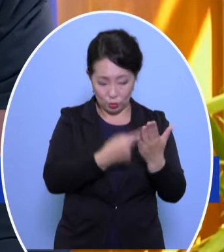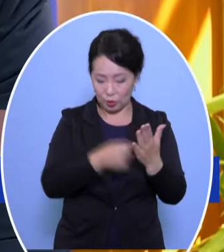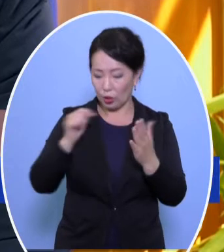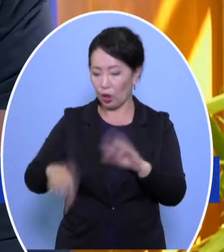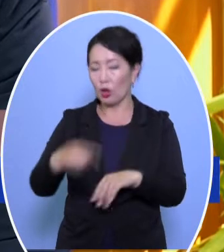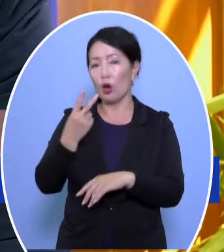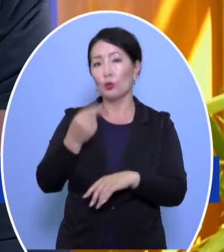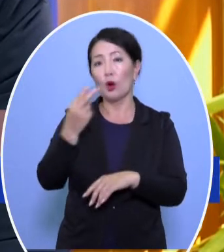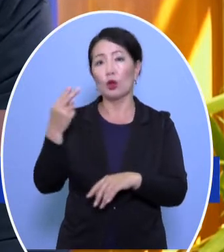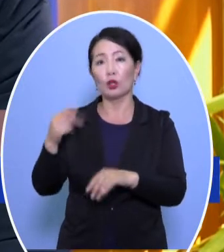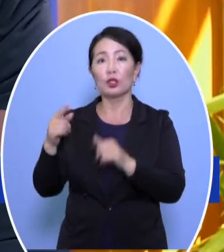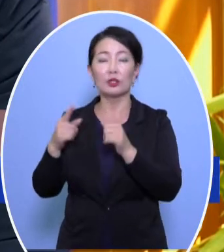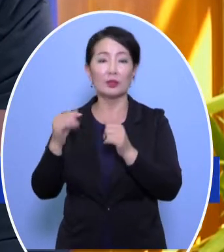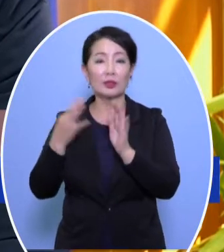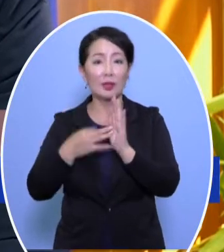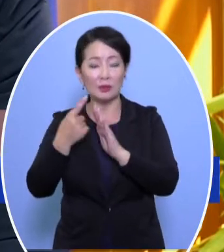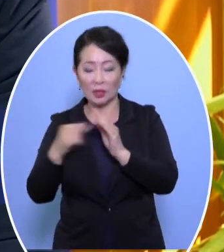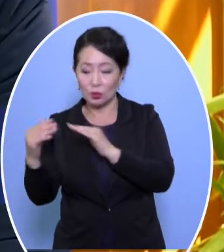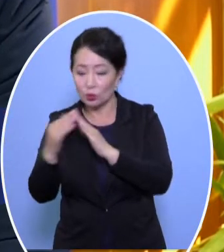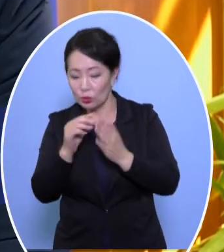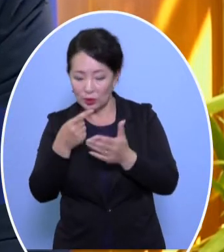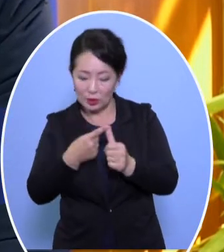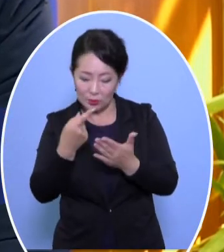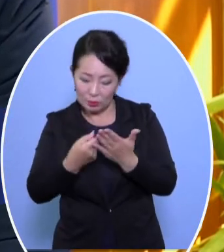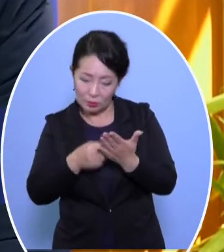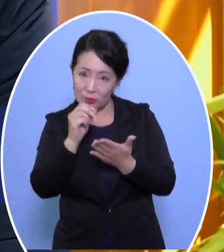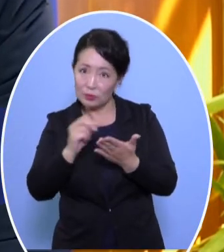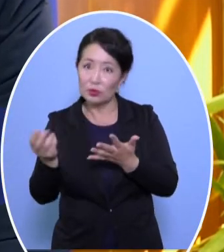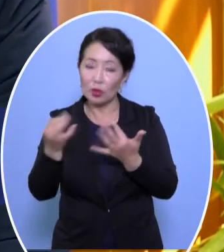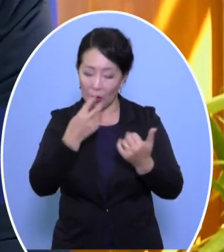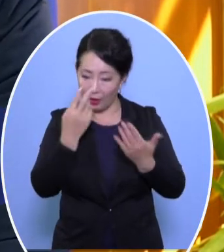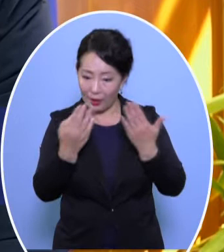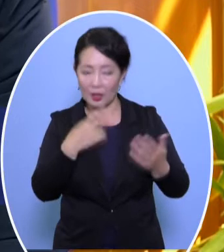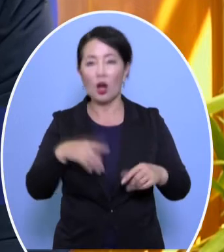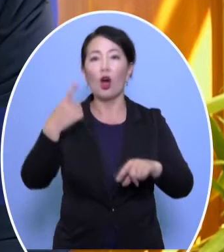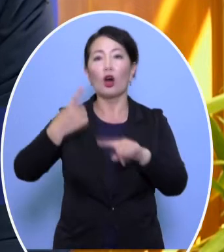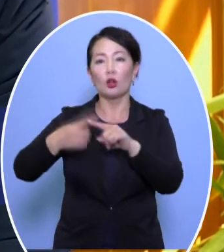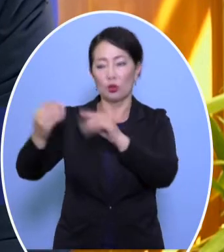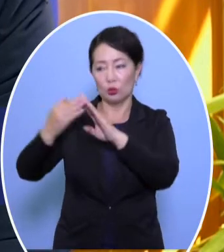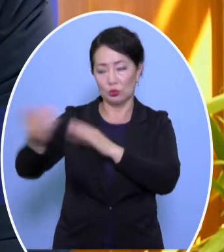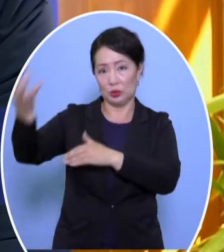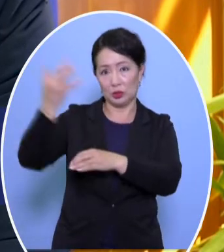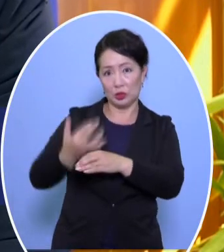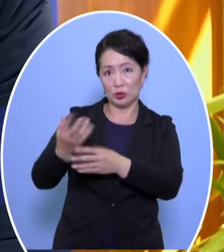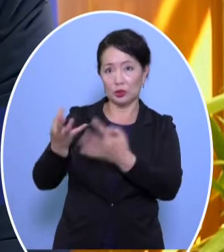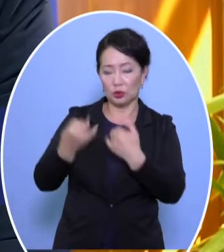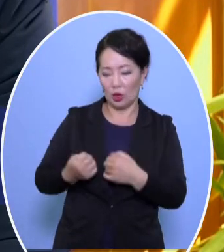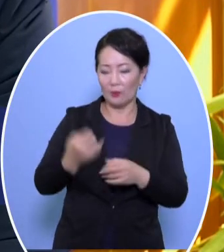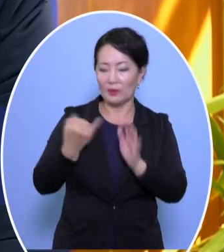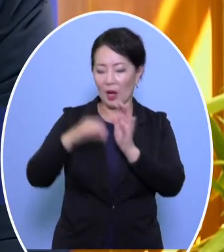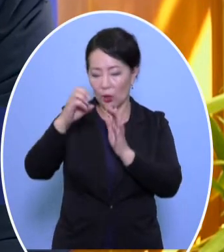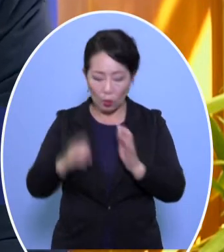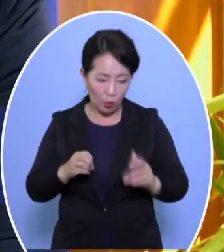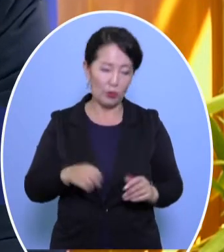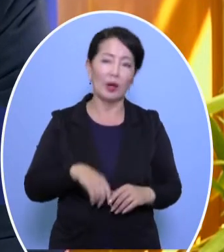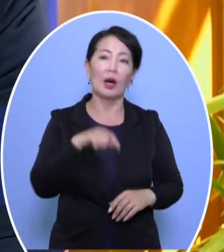бүртгэл 2022 онд хийгдсэн 8 сарын шилж төлөвлөгөөний статистик тоог аваад үзэхэд орон нутгаас шилжилж ирж байгаа иргэдийн